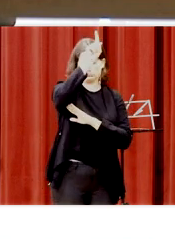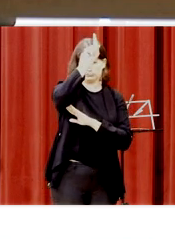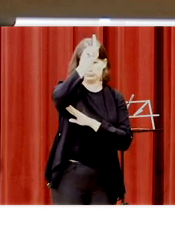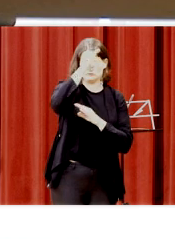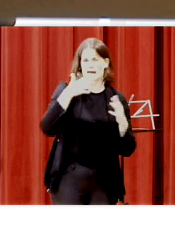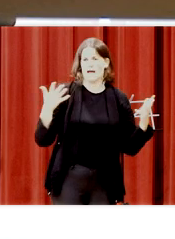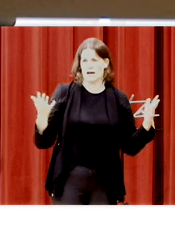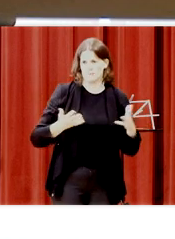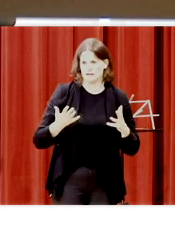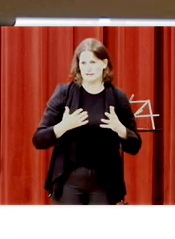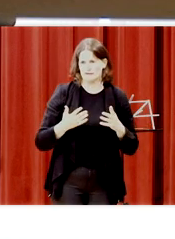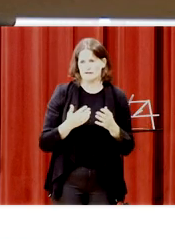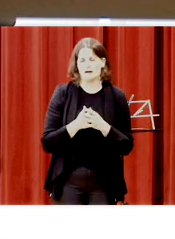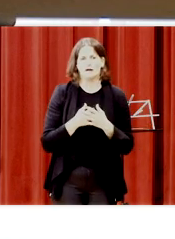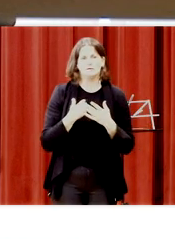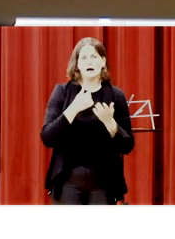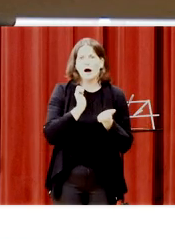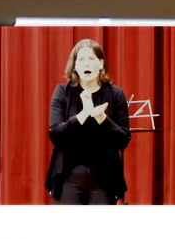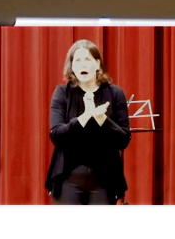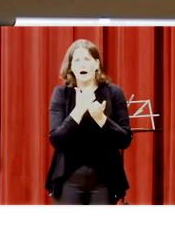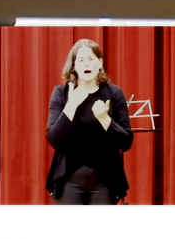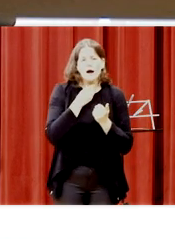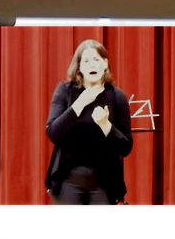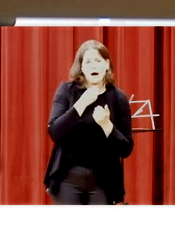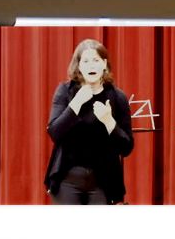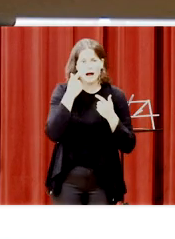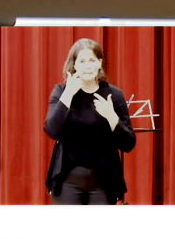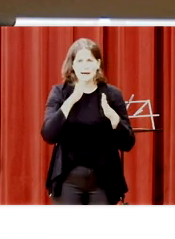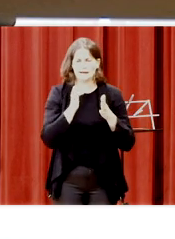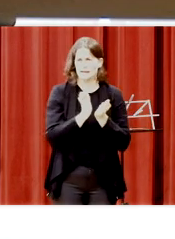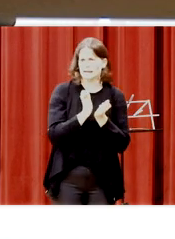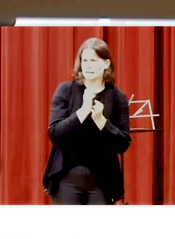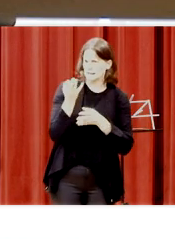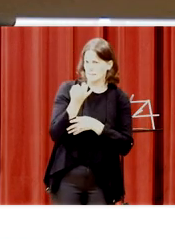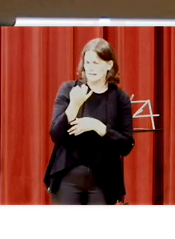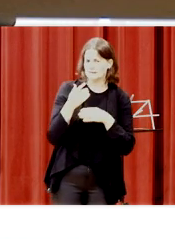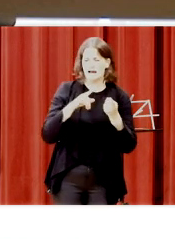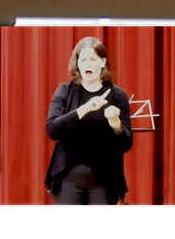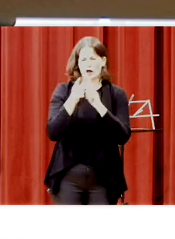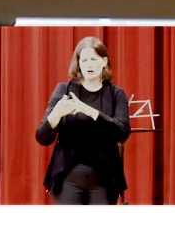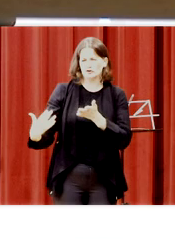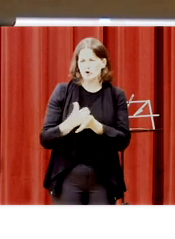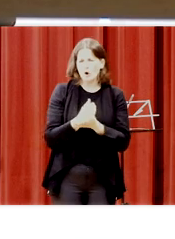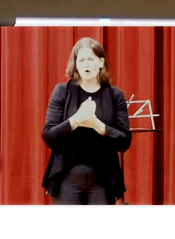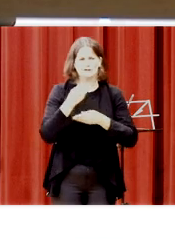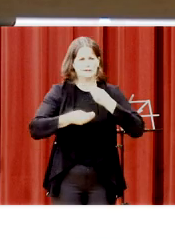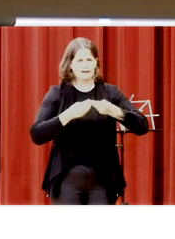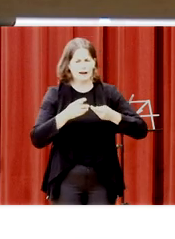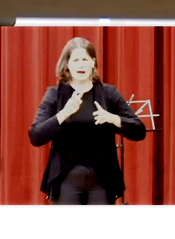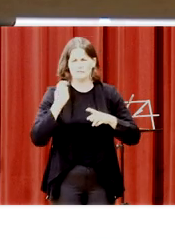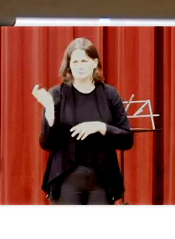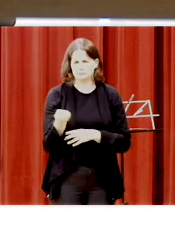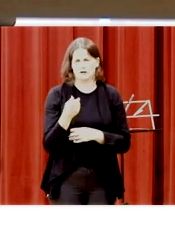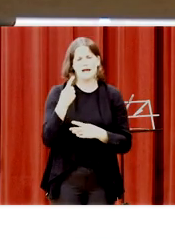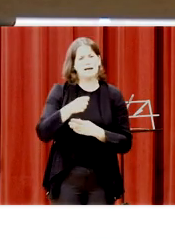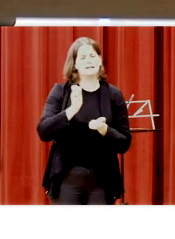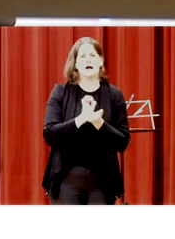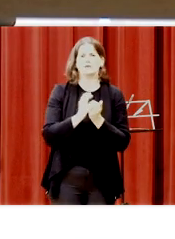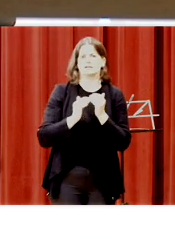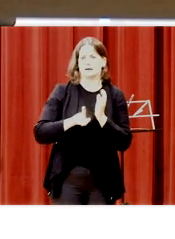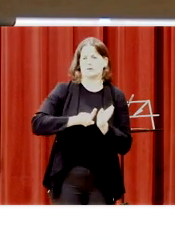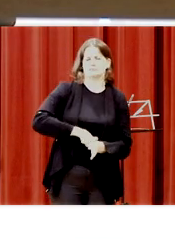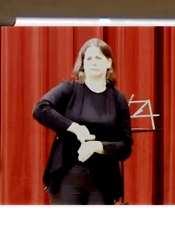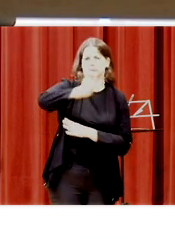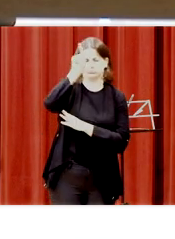aquí. Hi ha unes super sobredimensionades les expectatives. Arriba un moment que aquestes expectatives cauen i dius, bueno, pues no era para